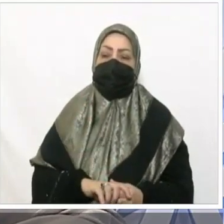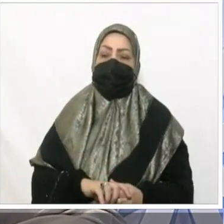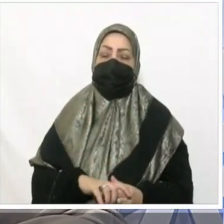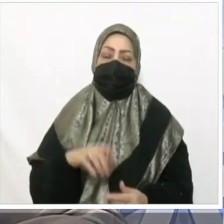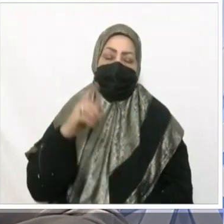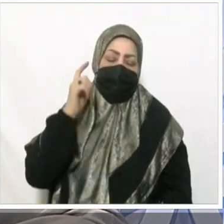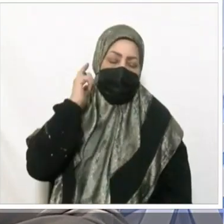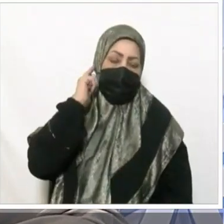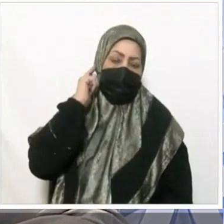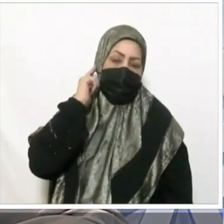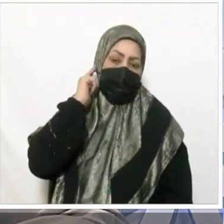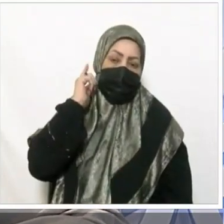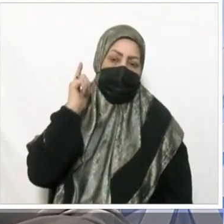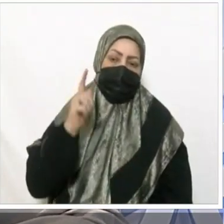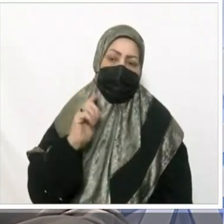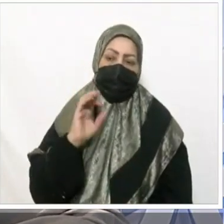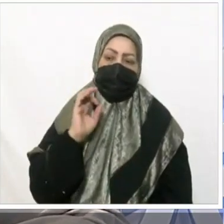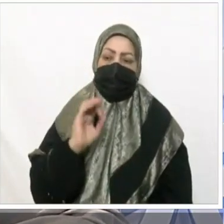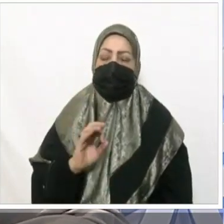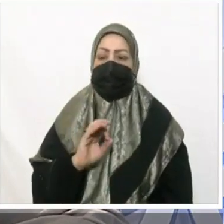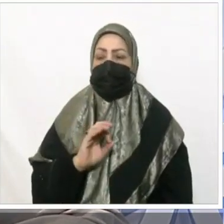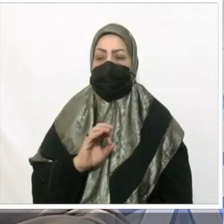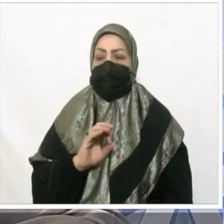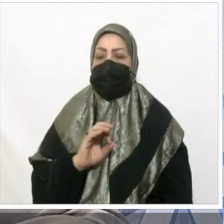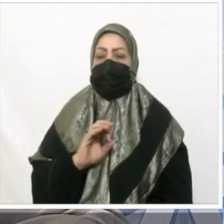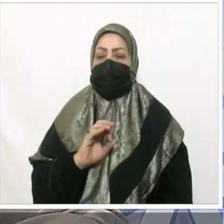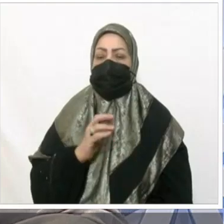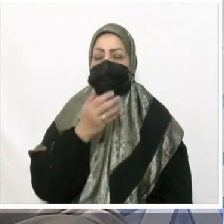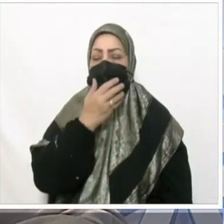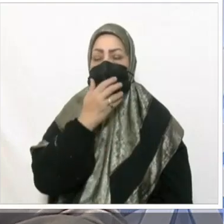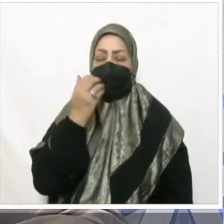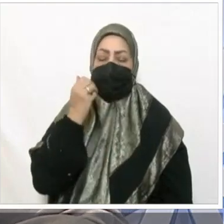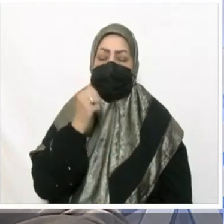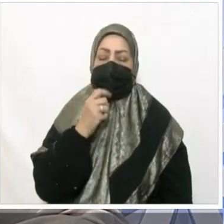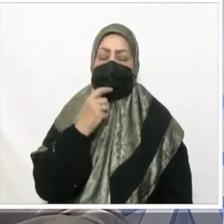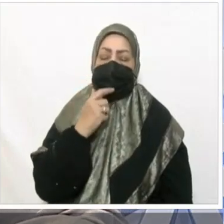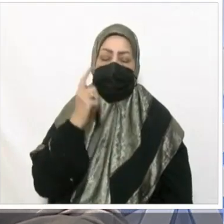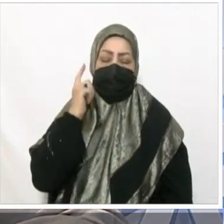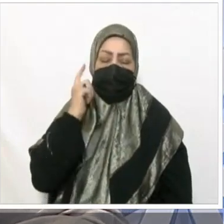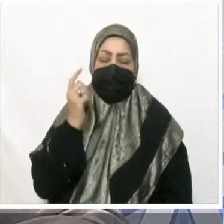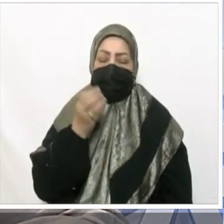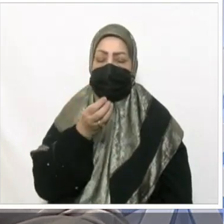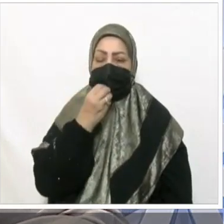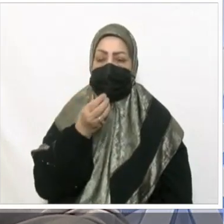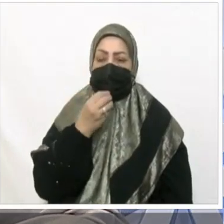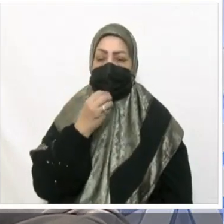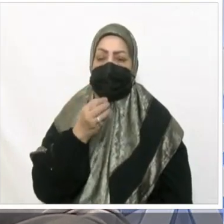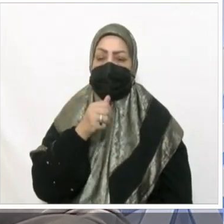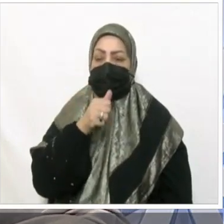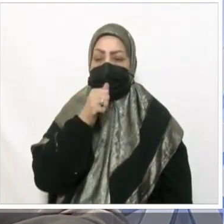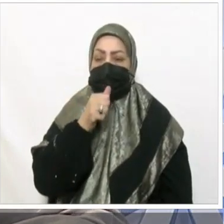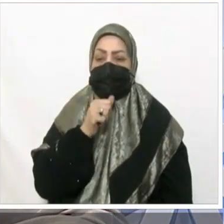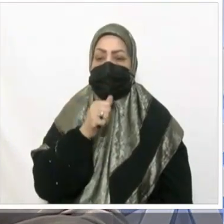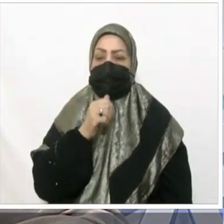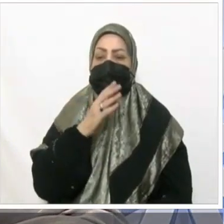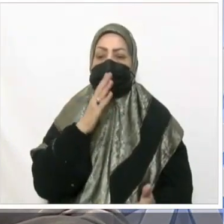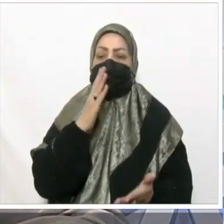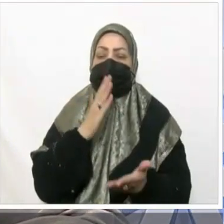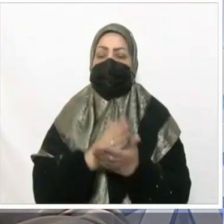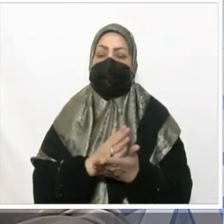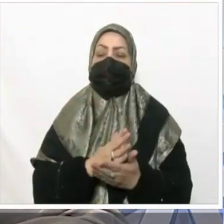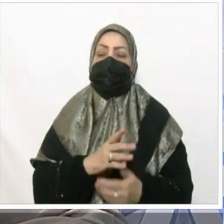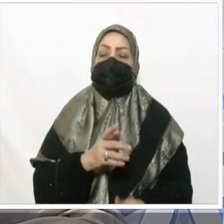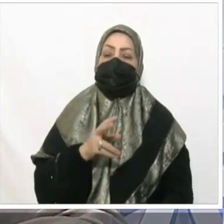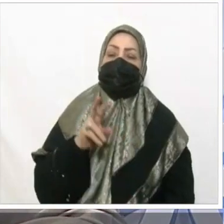الأذان والحال أنه كان يأكل ويشرب فالواجب عليه أن يلفظ ما في